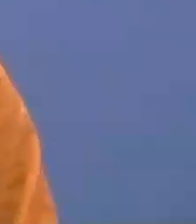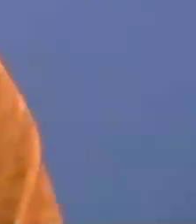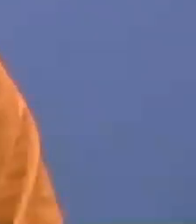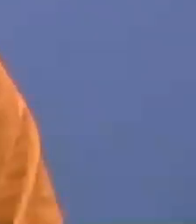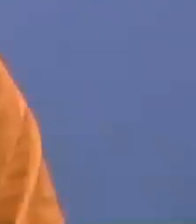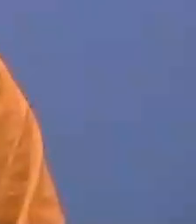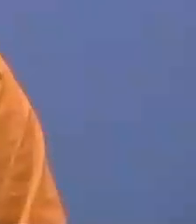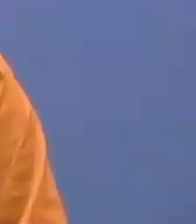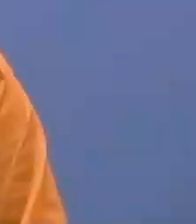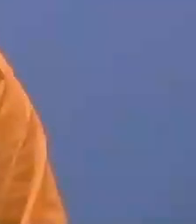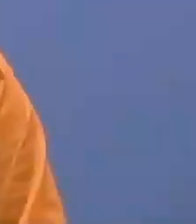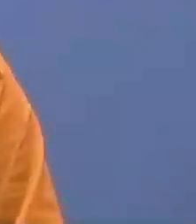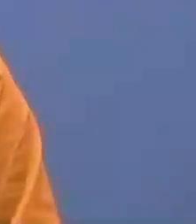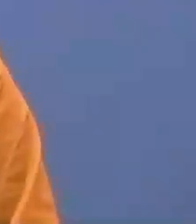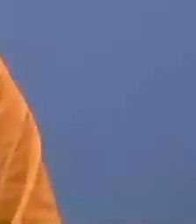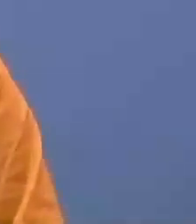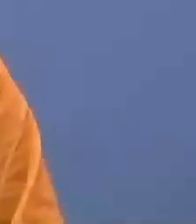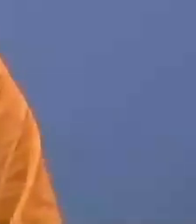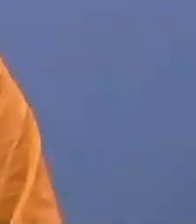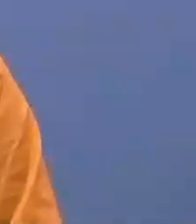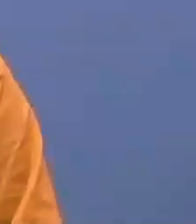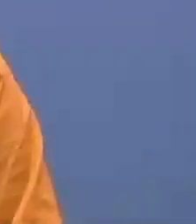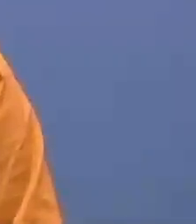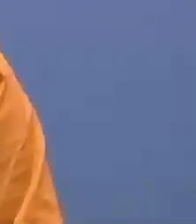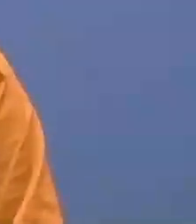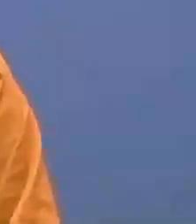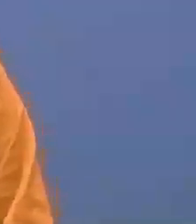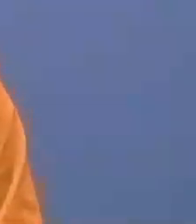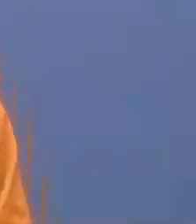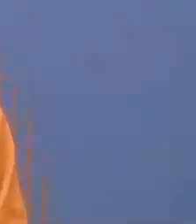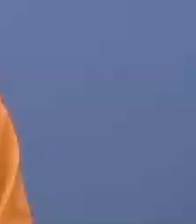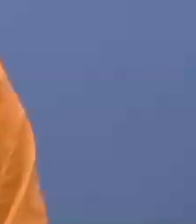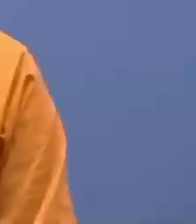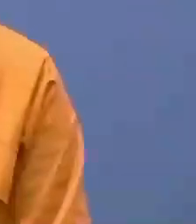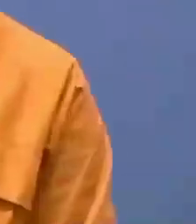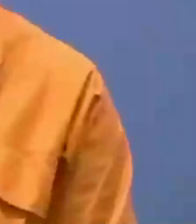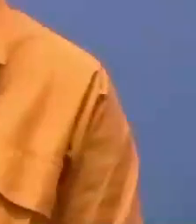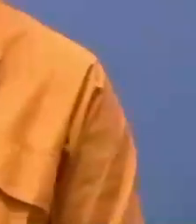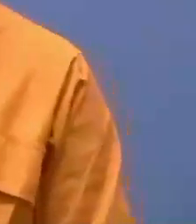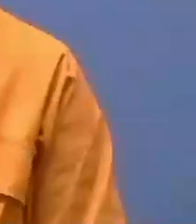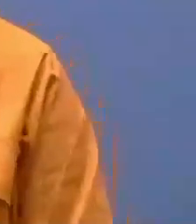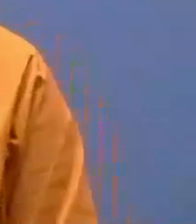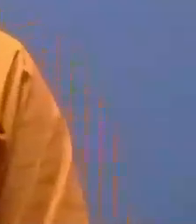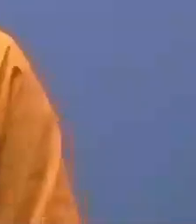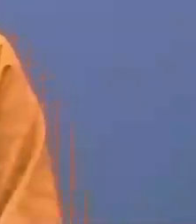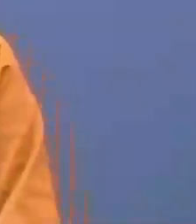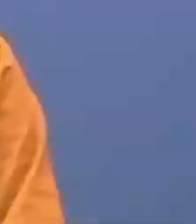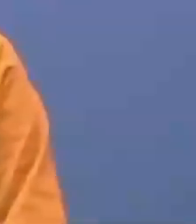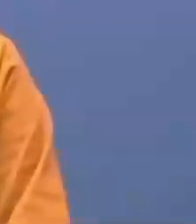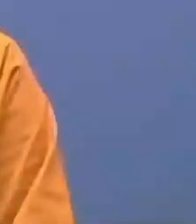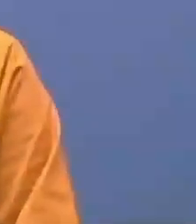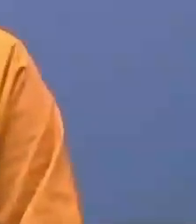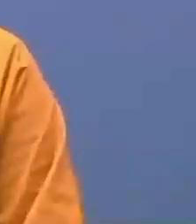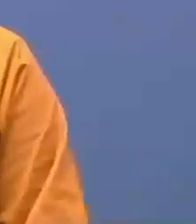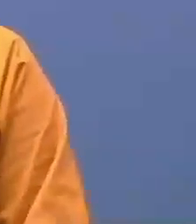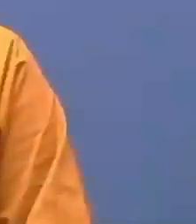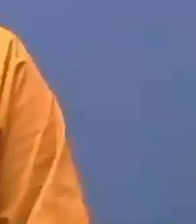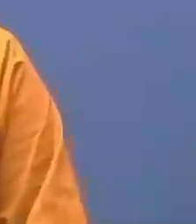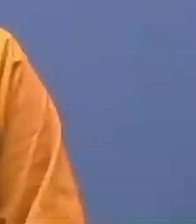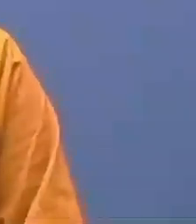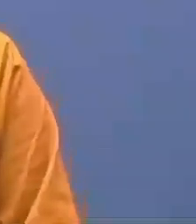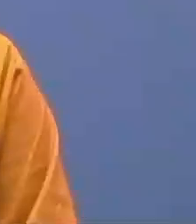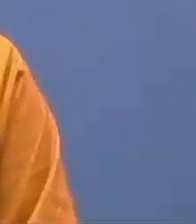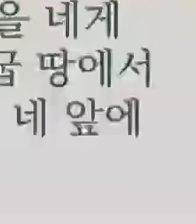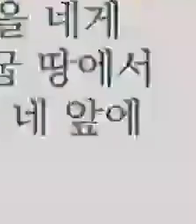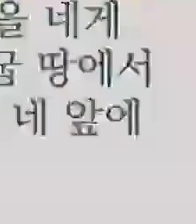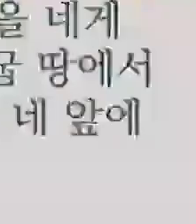这里边说呢，这个要与以色列争论，神呢要与以色列争论，在这节经